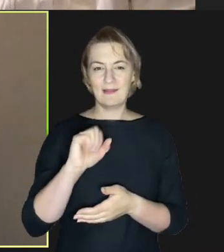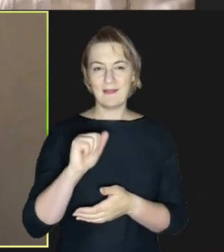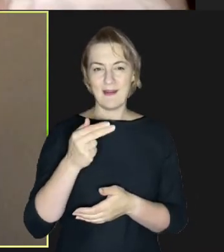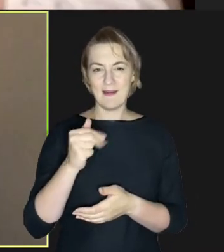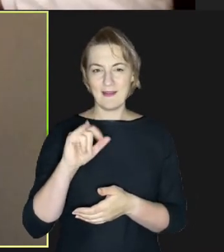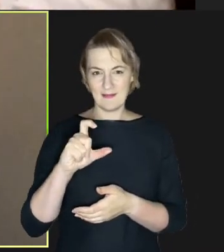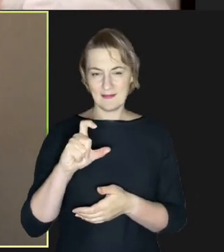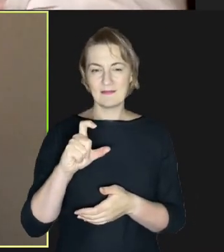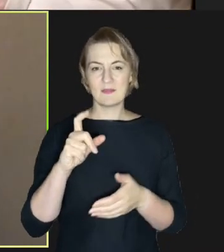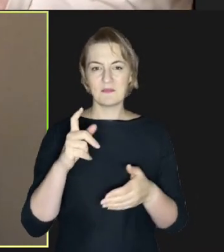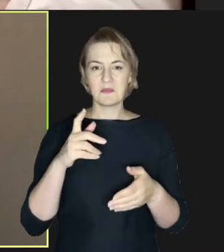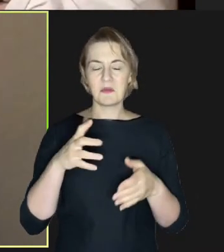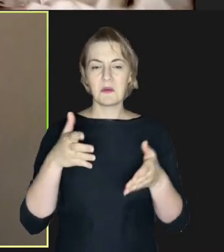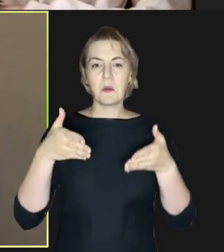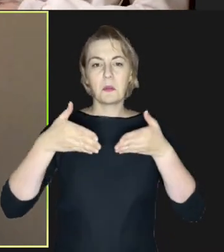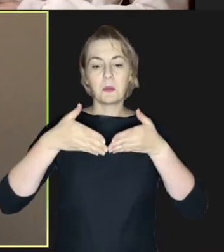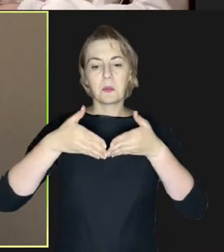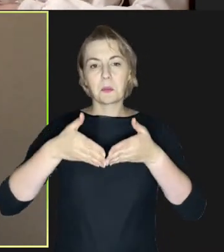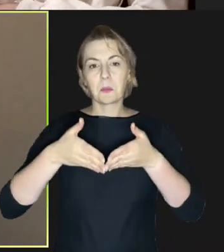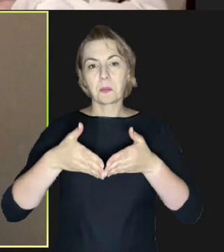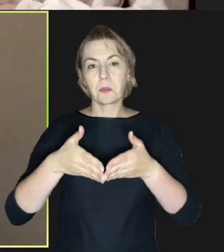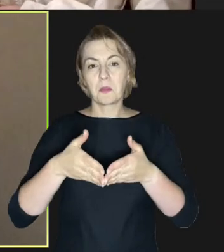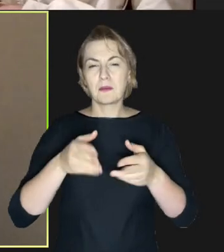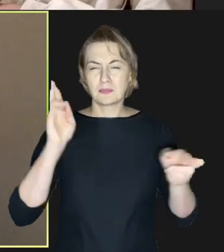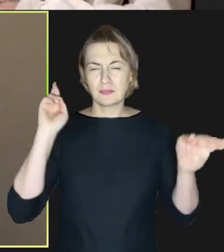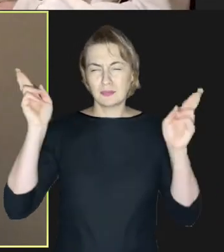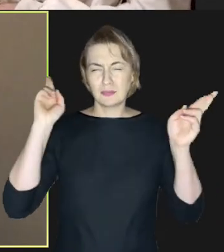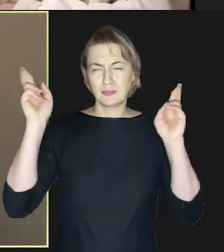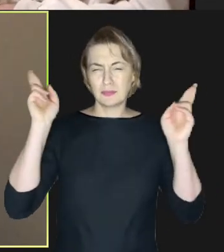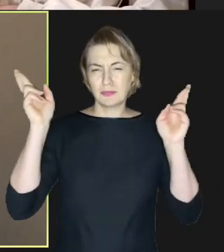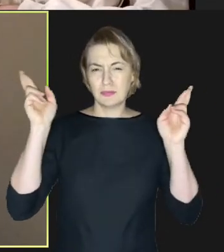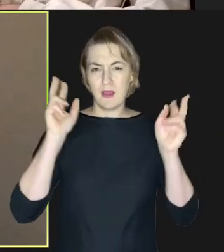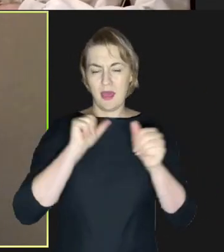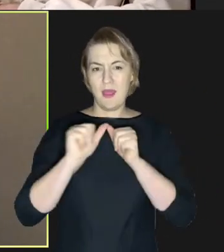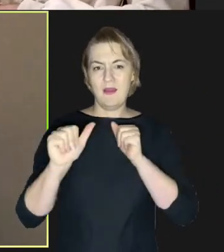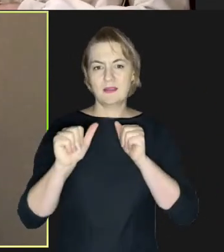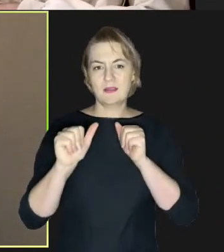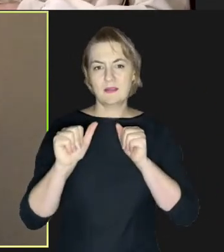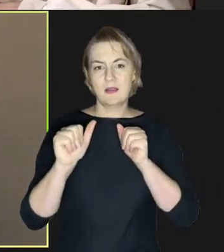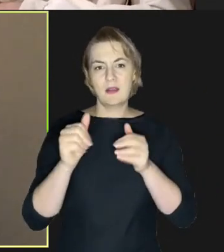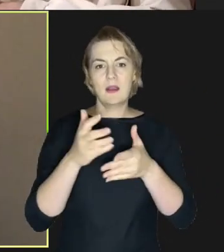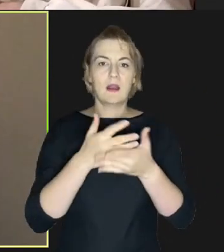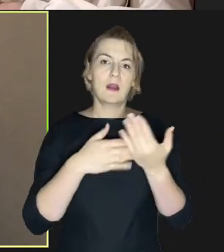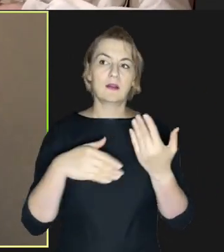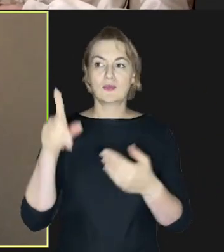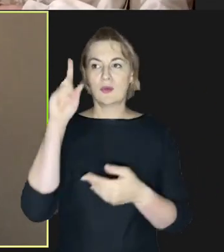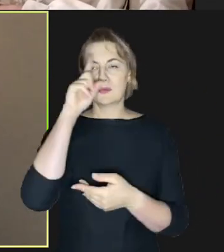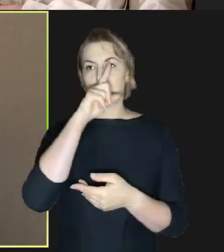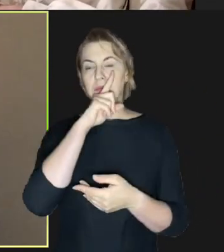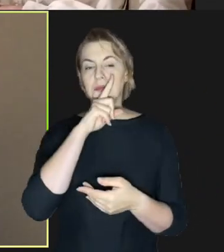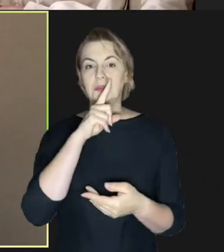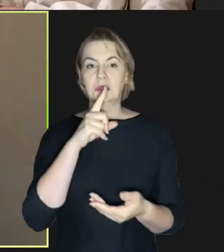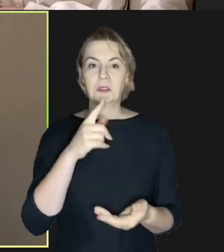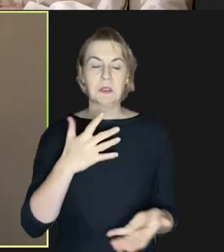filmie, że jest syreny alarmowe wyją, prawda, a część pasażerów,